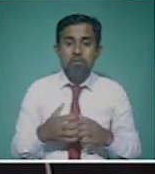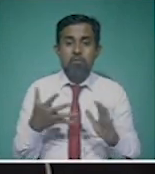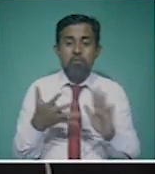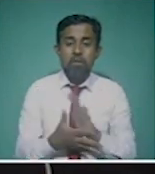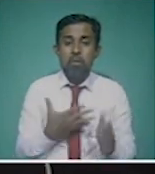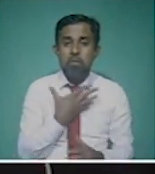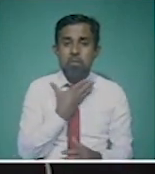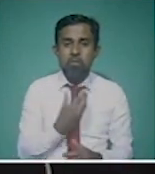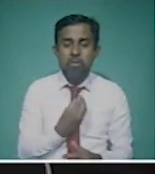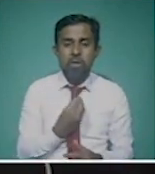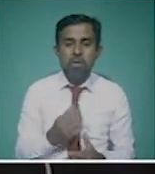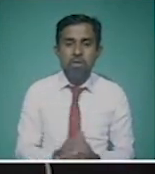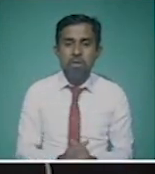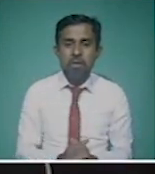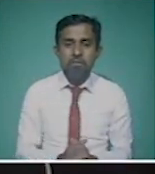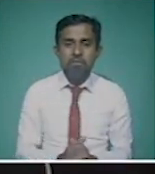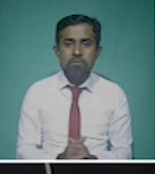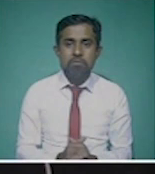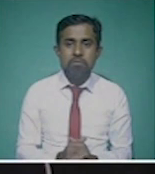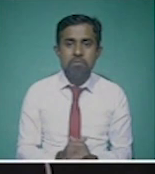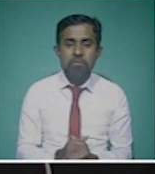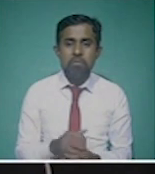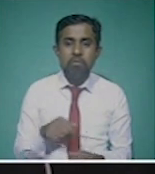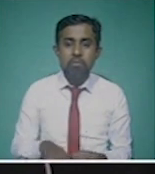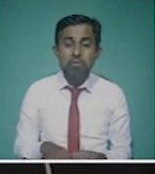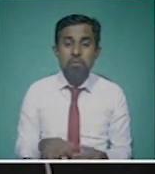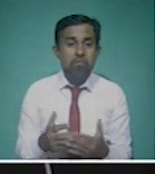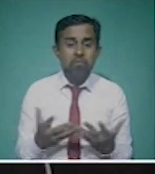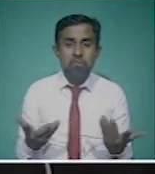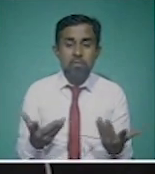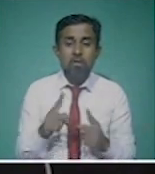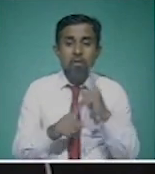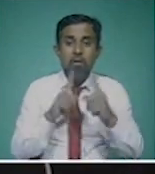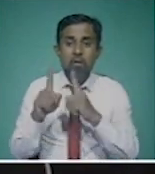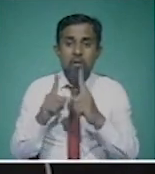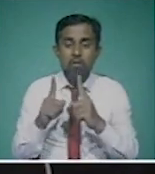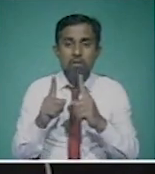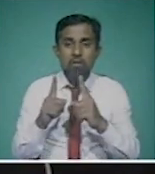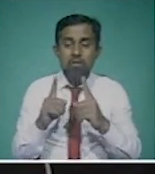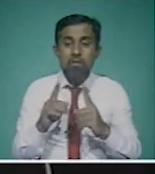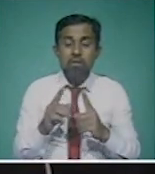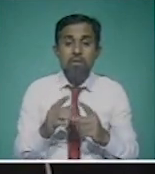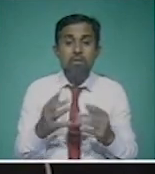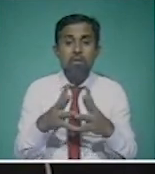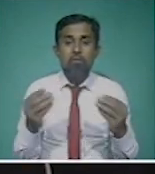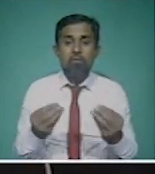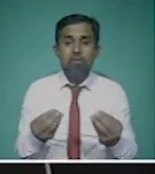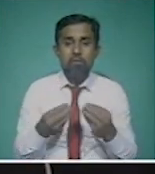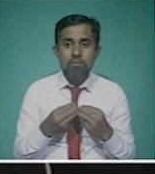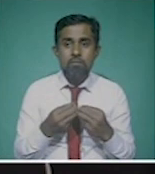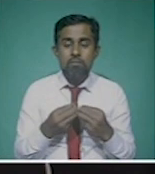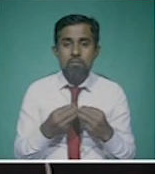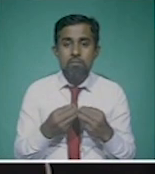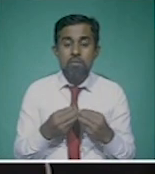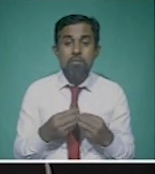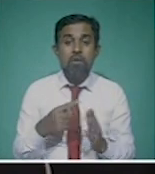முனையாமல் இணக்கப்பாட்டோடு பேச்சுவார்த்தை மூலம் தீர்ப்பதிலே தான் ஸ்ரீலங்கா முஸ்லீம் காங்கிரஸ் போன்ற கட்சிகள் நம்பிக்கையோடு நிற்கின்றன என்பதை நான்